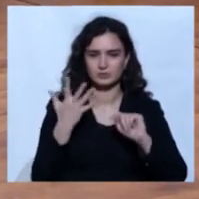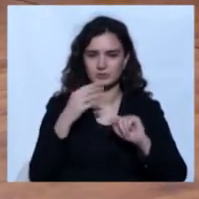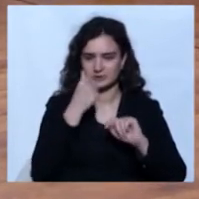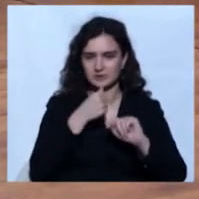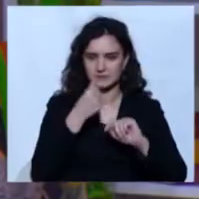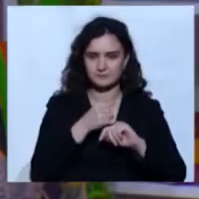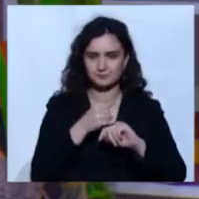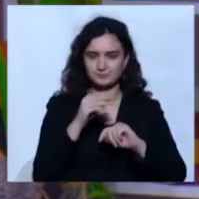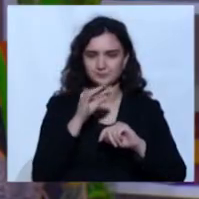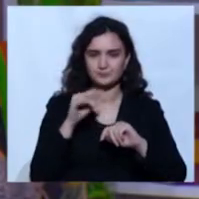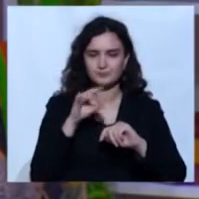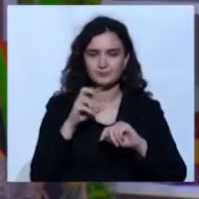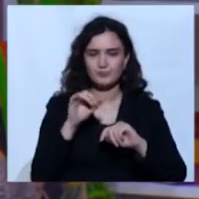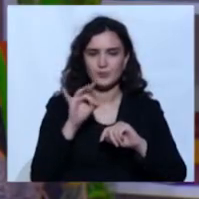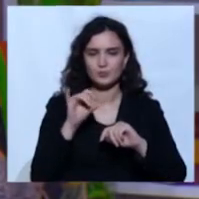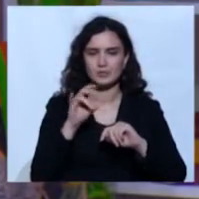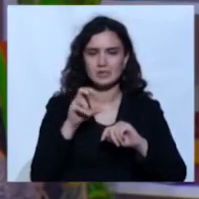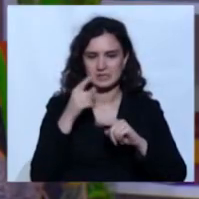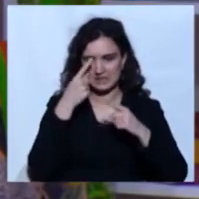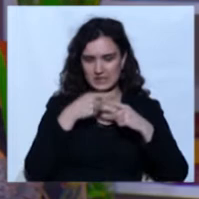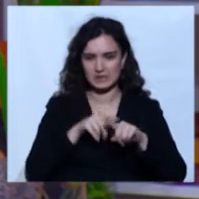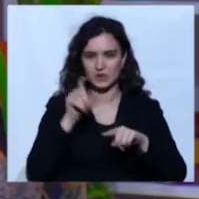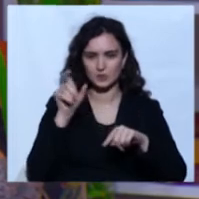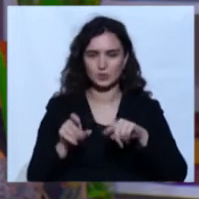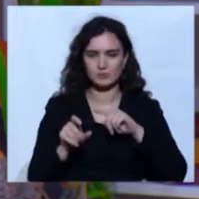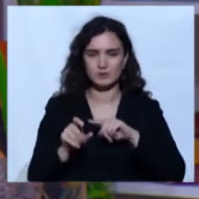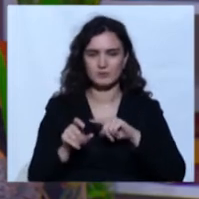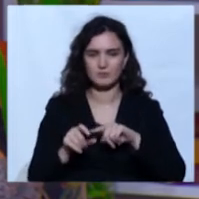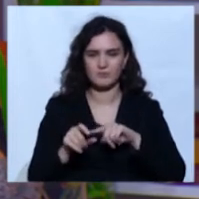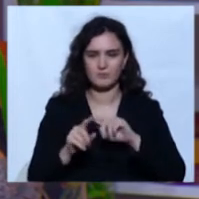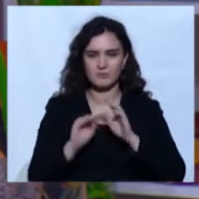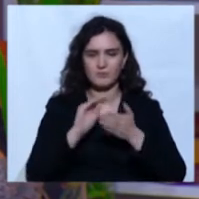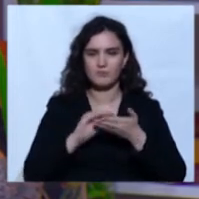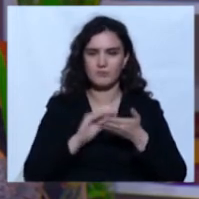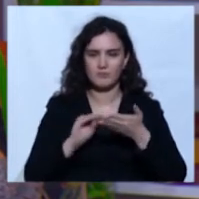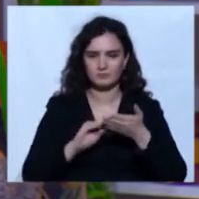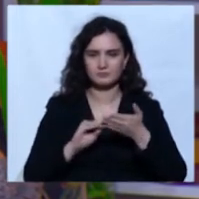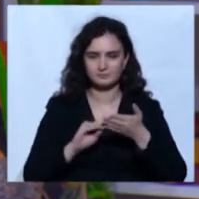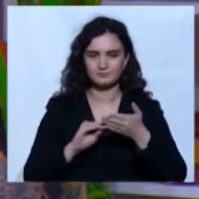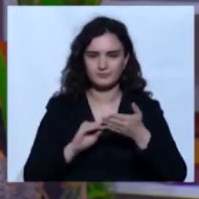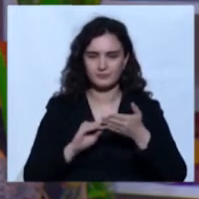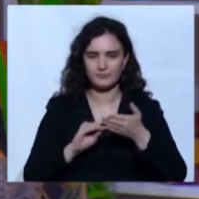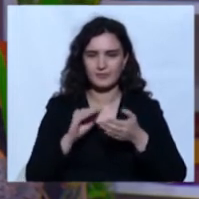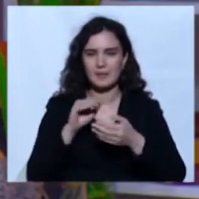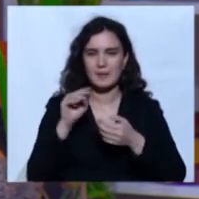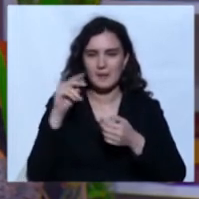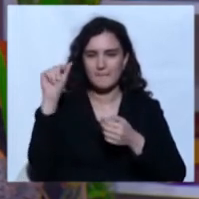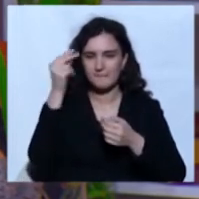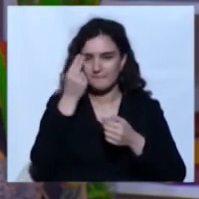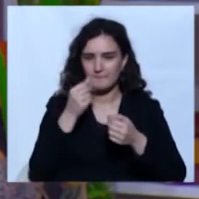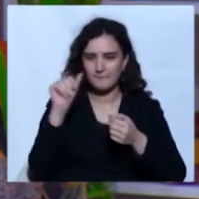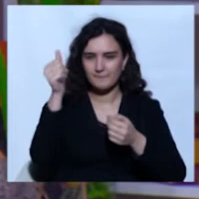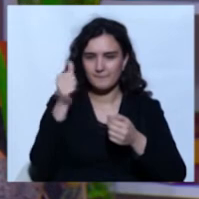1425 წელს ფილიპო ბრუნელესკიმ, არქიტექტორმა, დაწერა ტრაქტატი ფერწერის შესახებ,